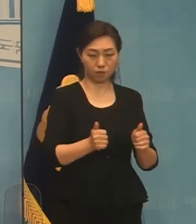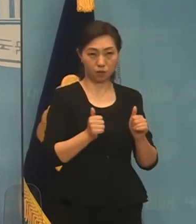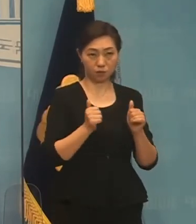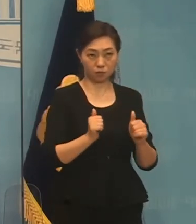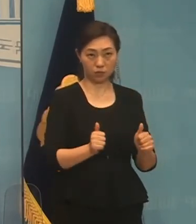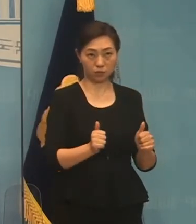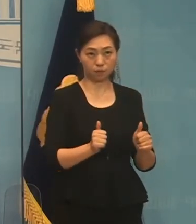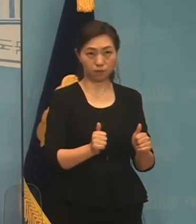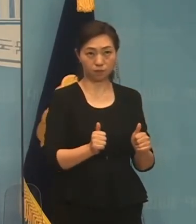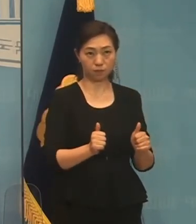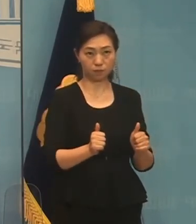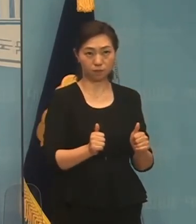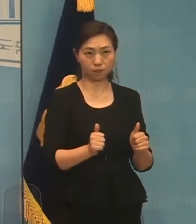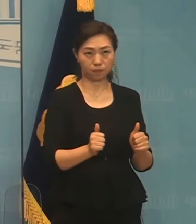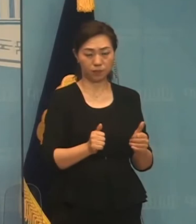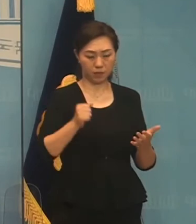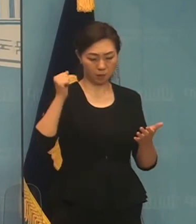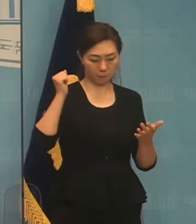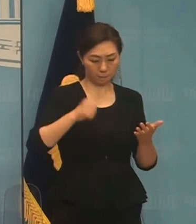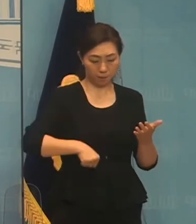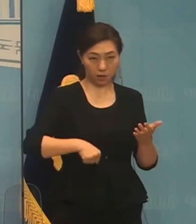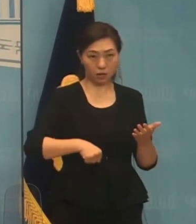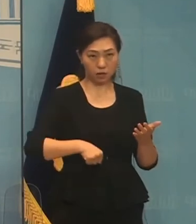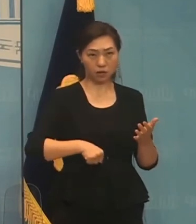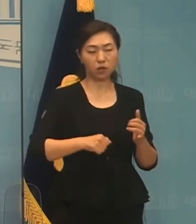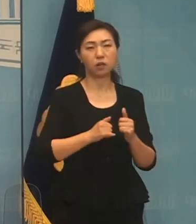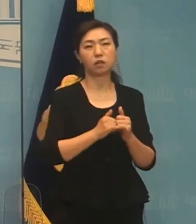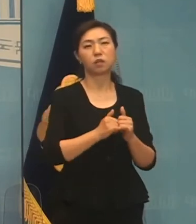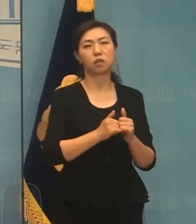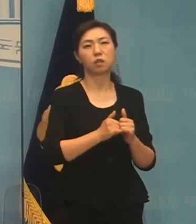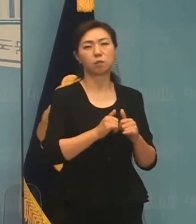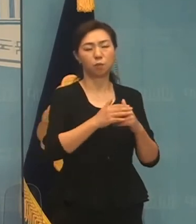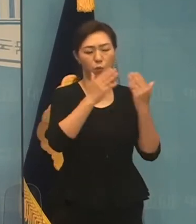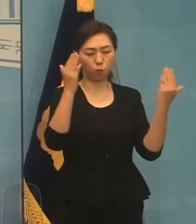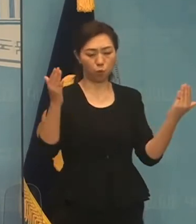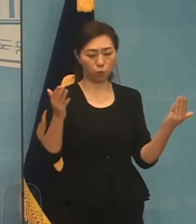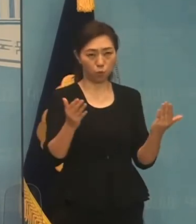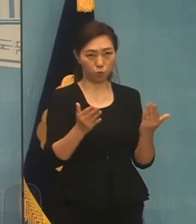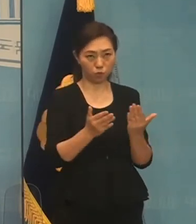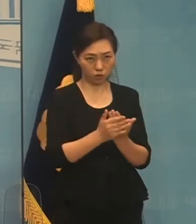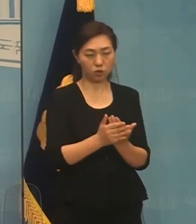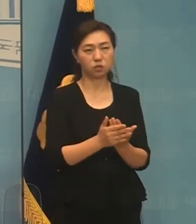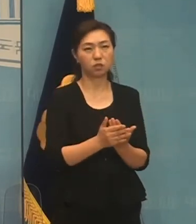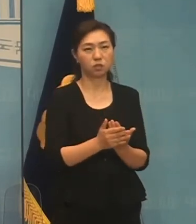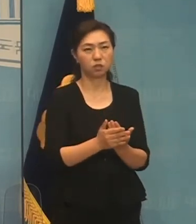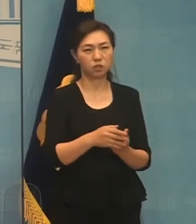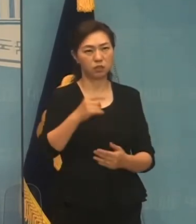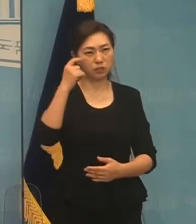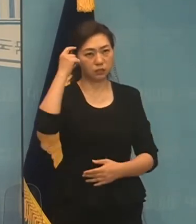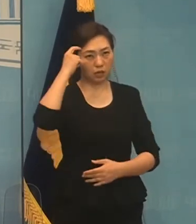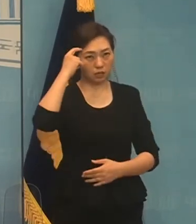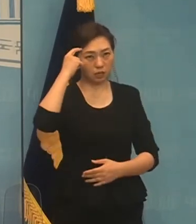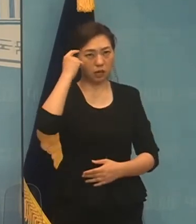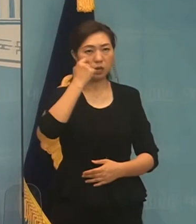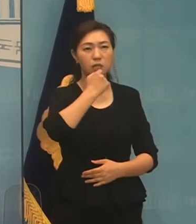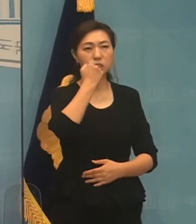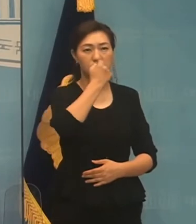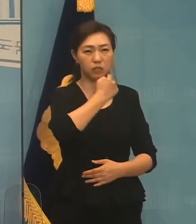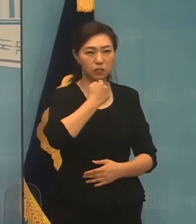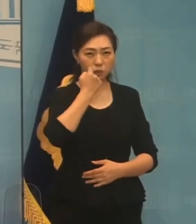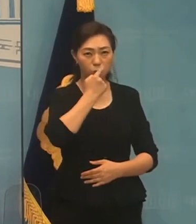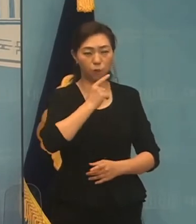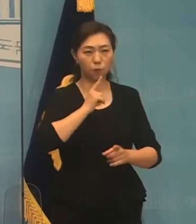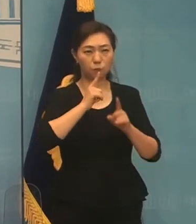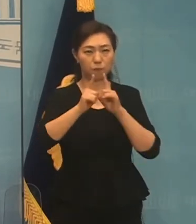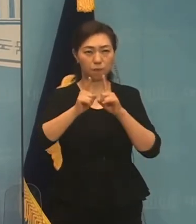판결을 하는 일체의 사상 논리 언해